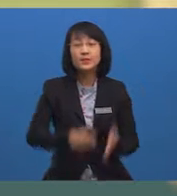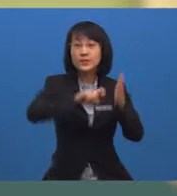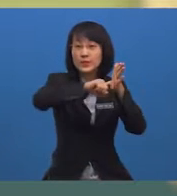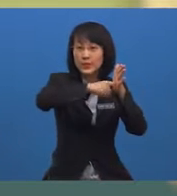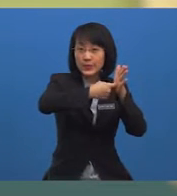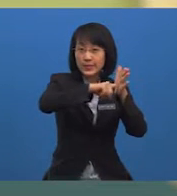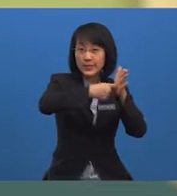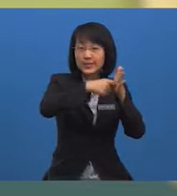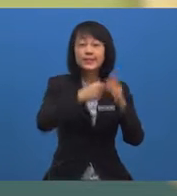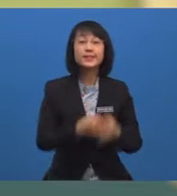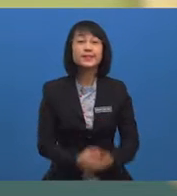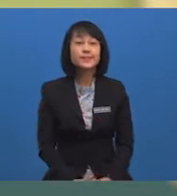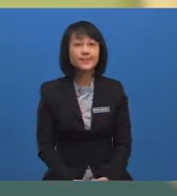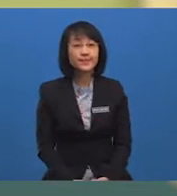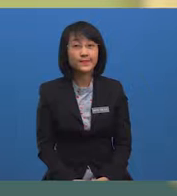kunci